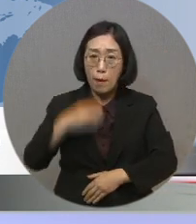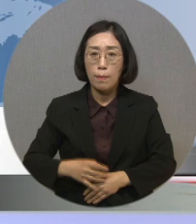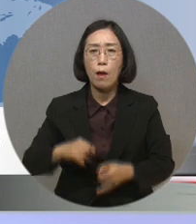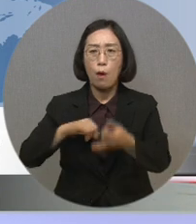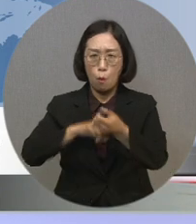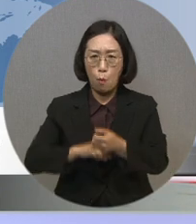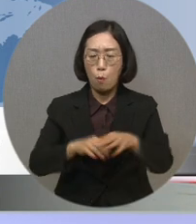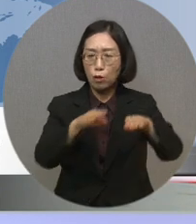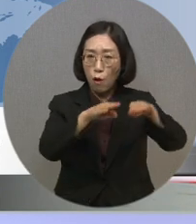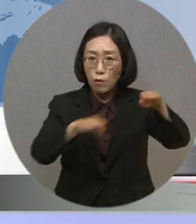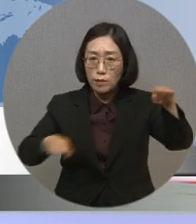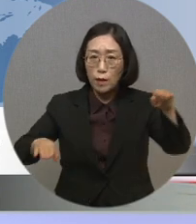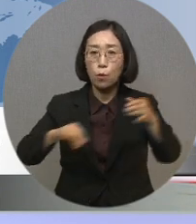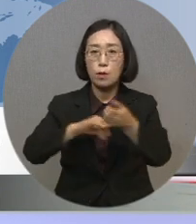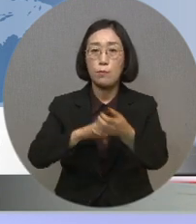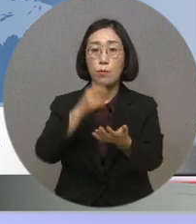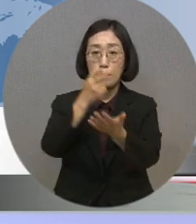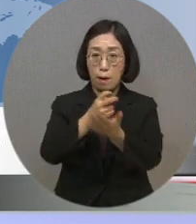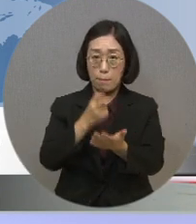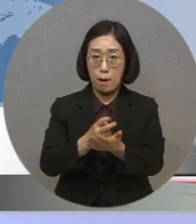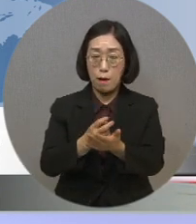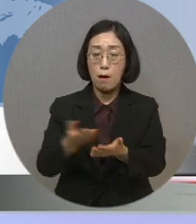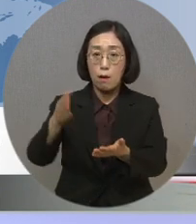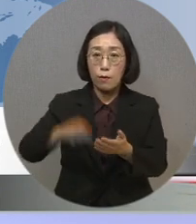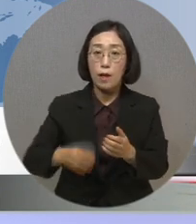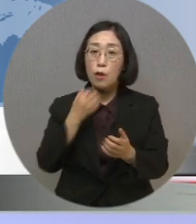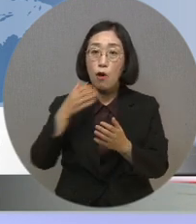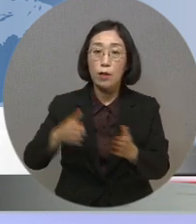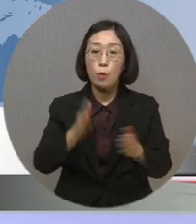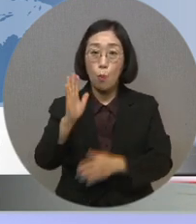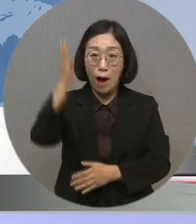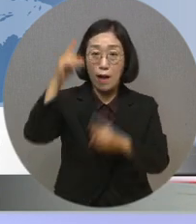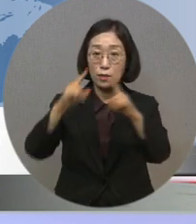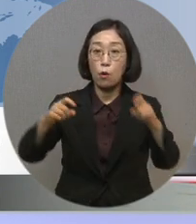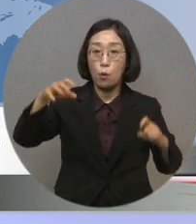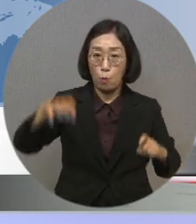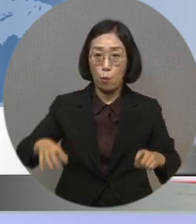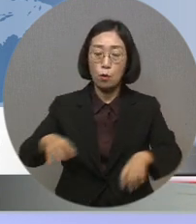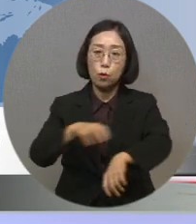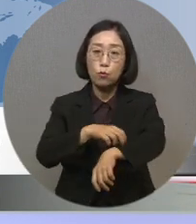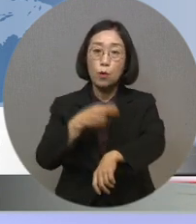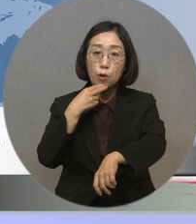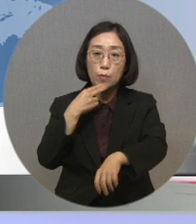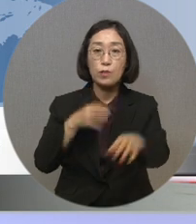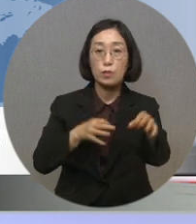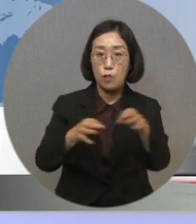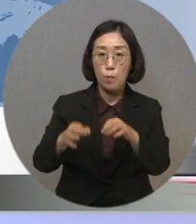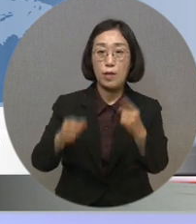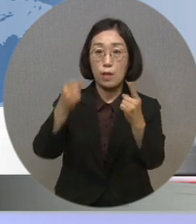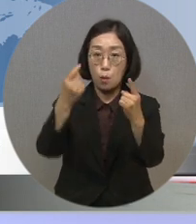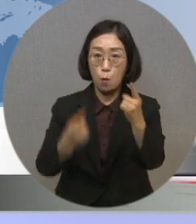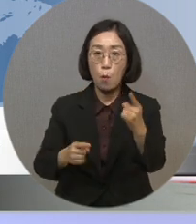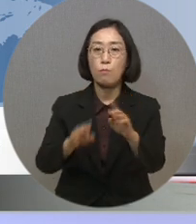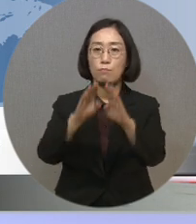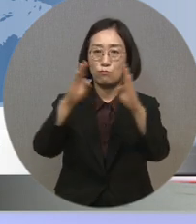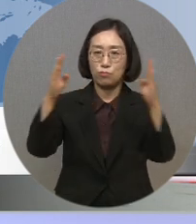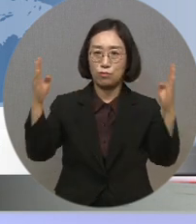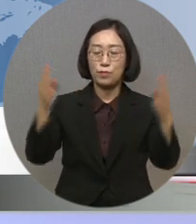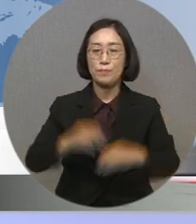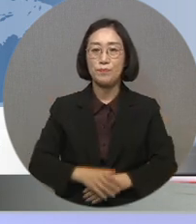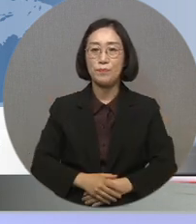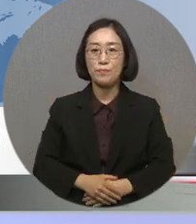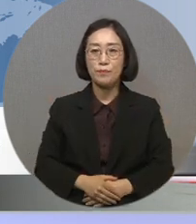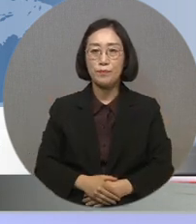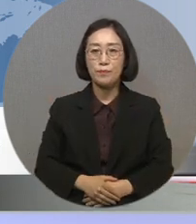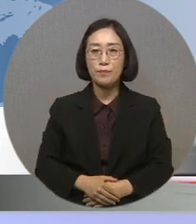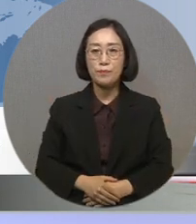경사로 설치를 의무화하고 있는데요. 경기도 화성시에 무장애 실천 점포 1호점이 문을 열었습니다. 박성윤